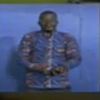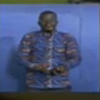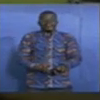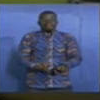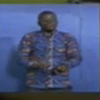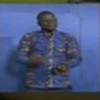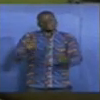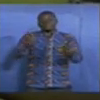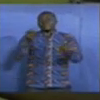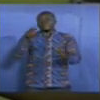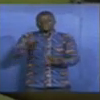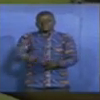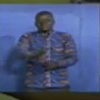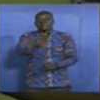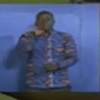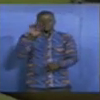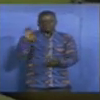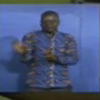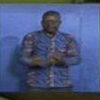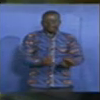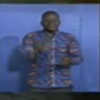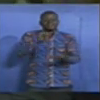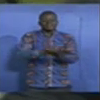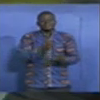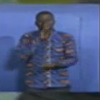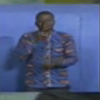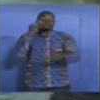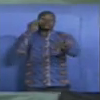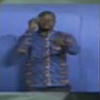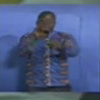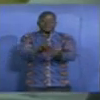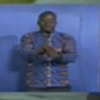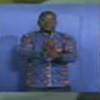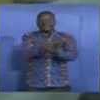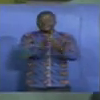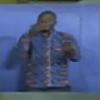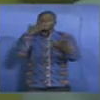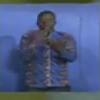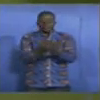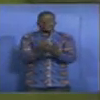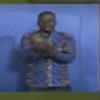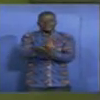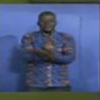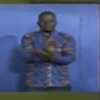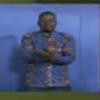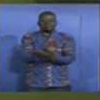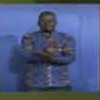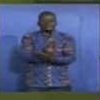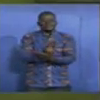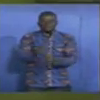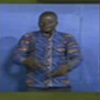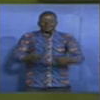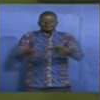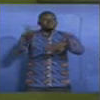les réalisateurs l'ont fait, c'est assez objectif. C'est un très bon film. Je trouve que ça pose des problèmes réels